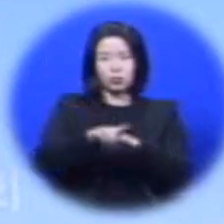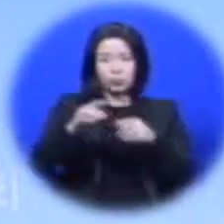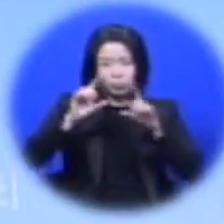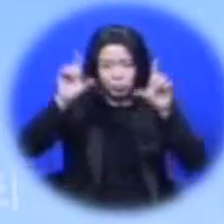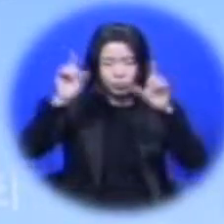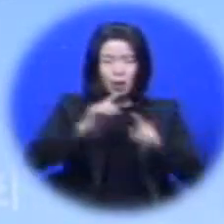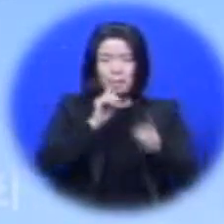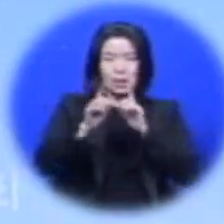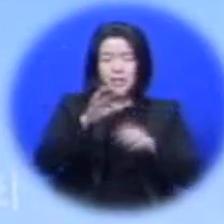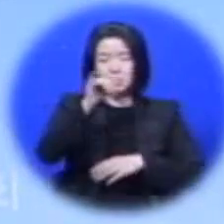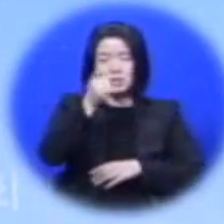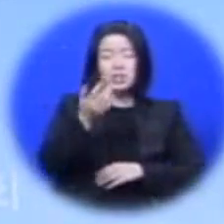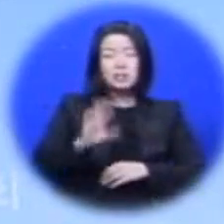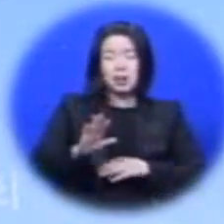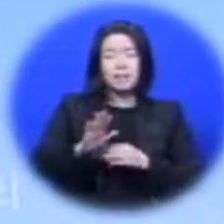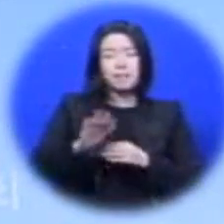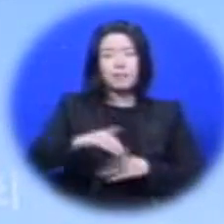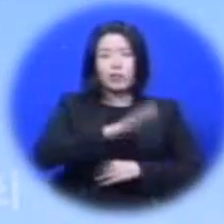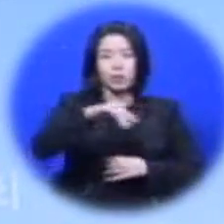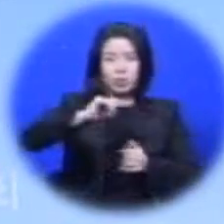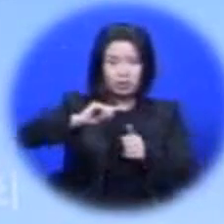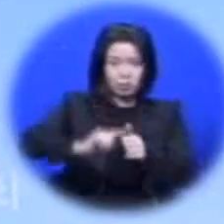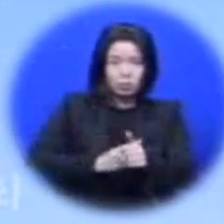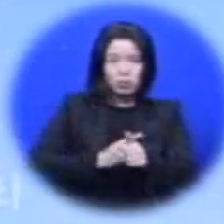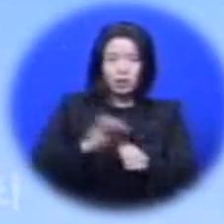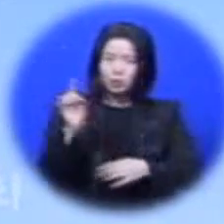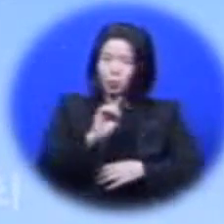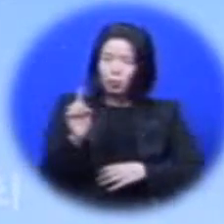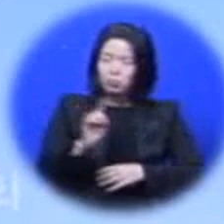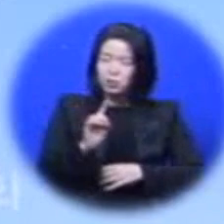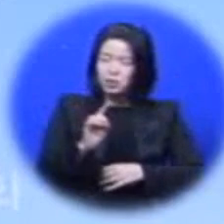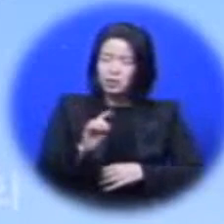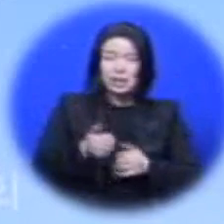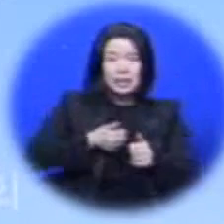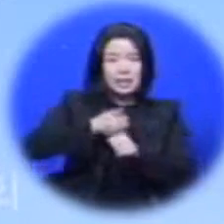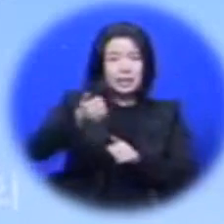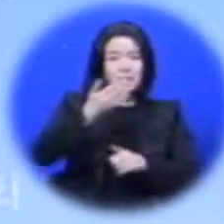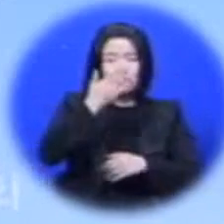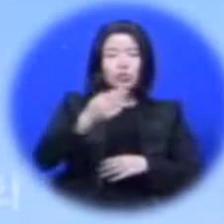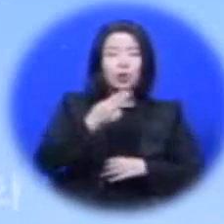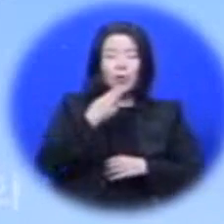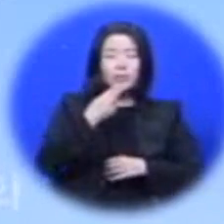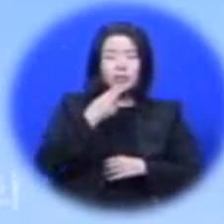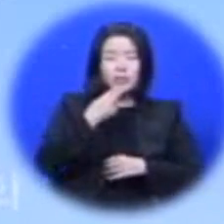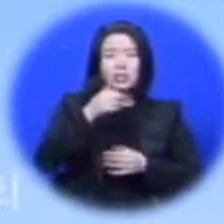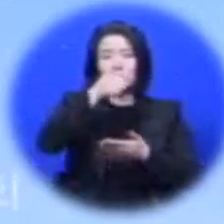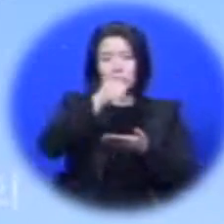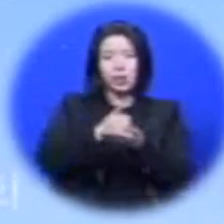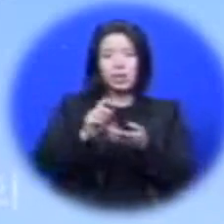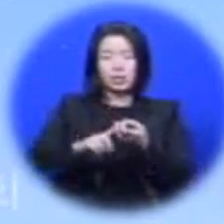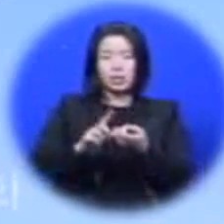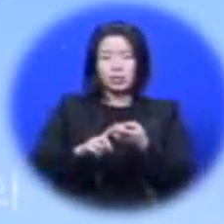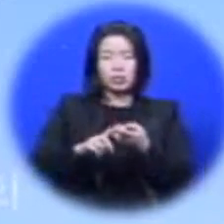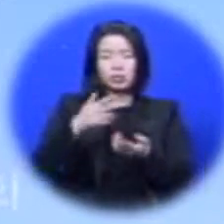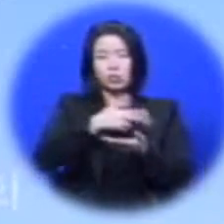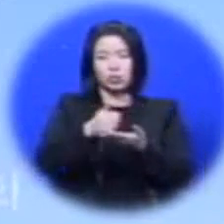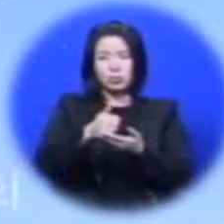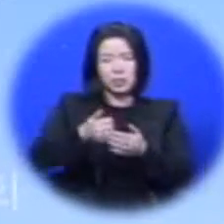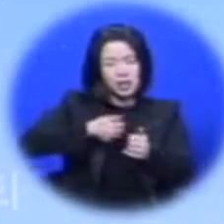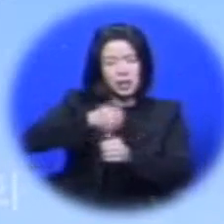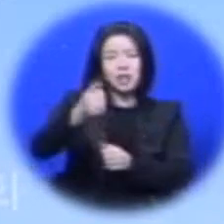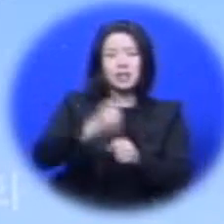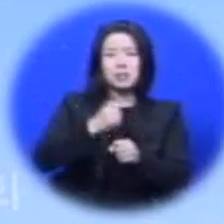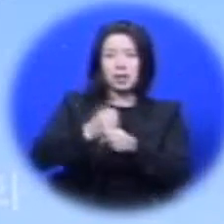있겠지만 우리 스스로가 도무지 이길 수 없는 죄를 주님이 그 죄에서 우리를 이기게 해주십니다.